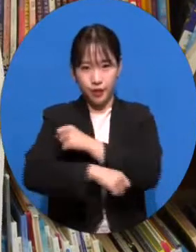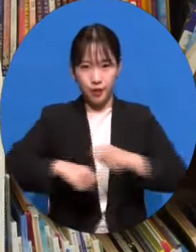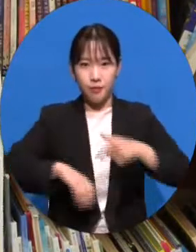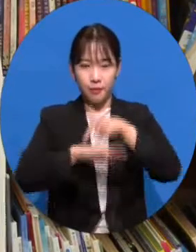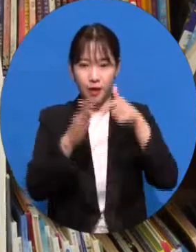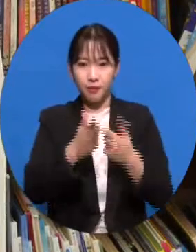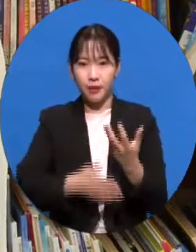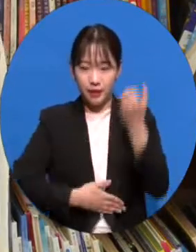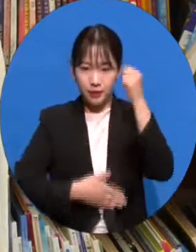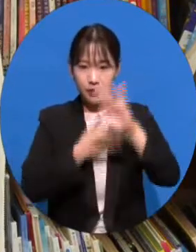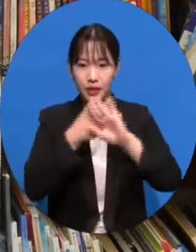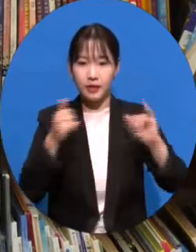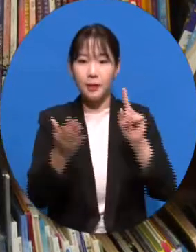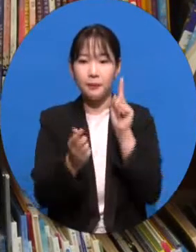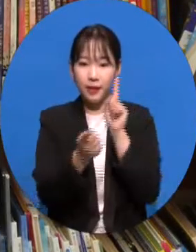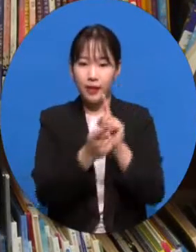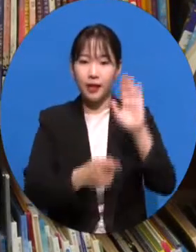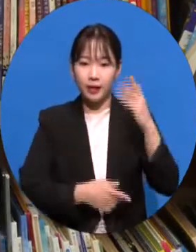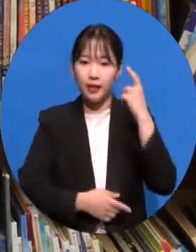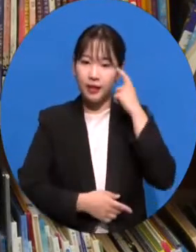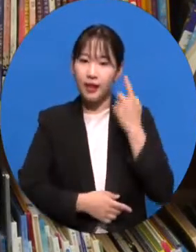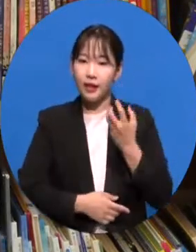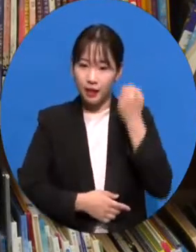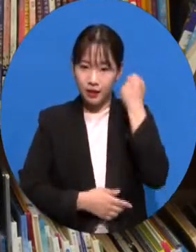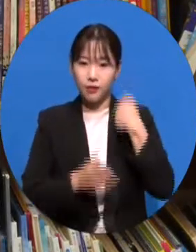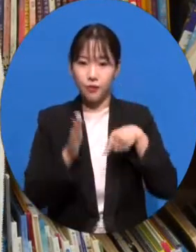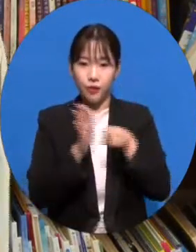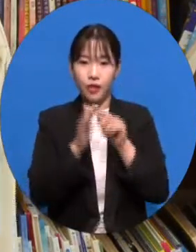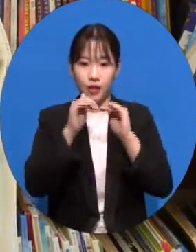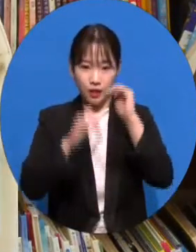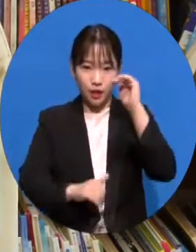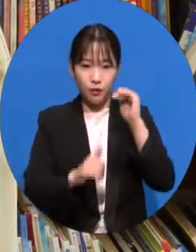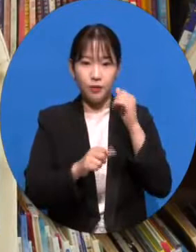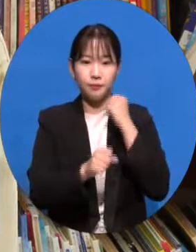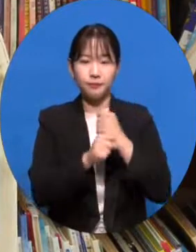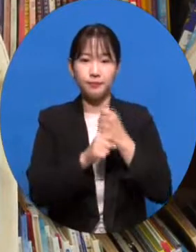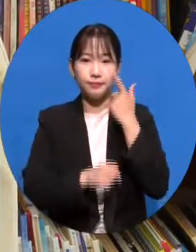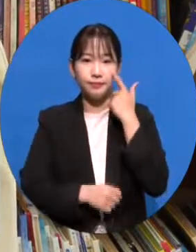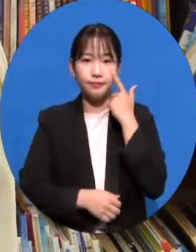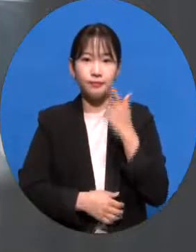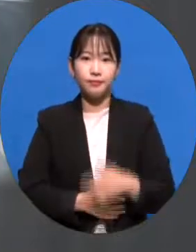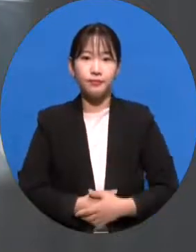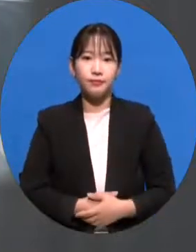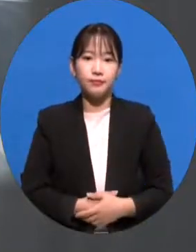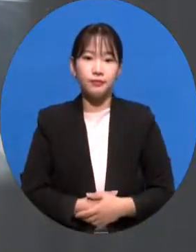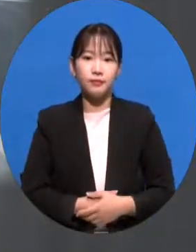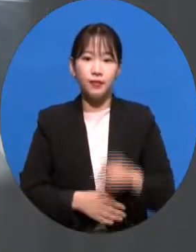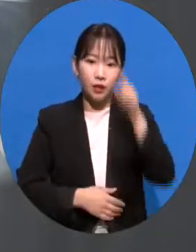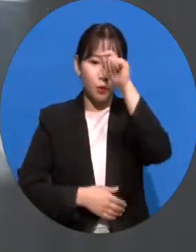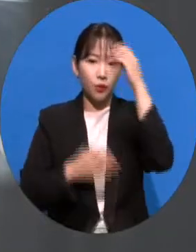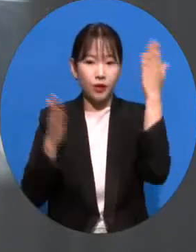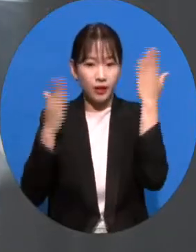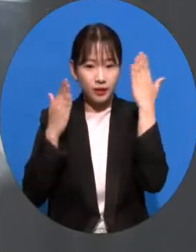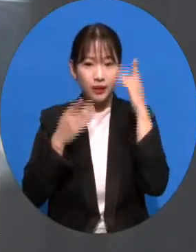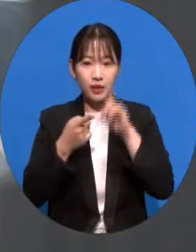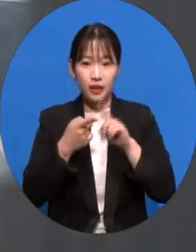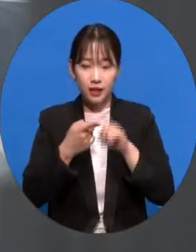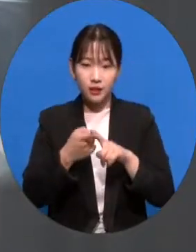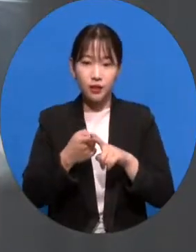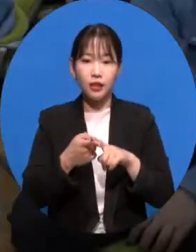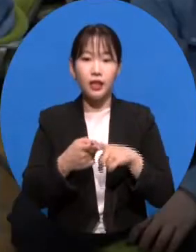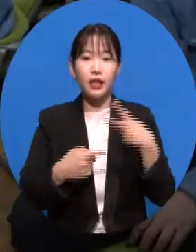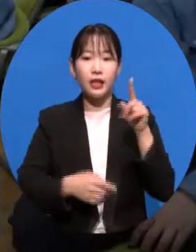마음으로 다른 사람을 대해야겠다라는 생각을 가질 수 있도록 내용을 구성해봤습니다. 고등학생들을 상대로는